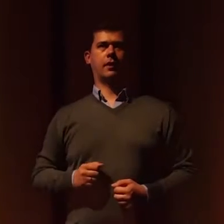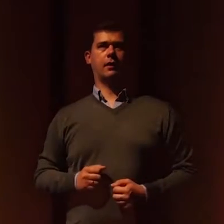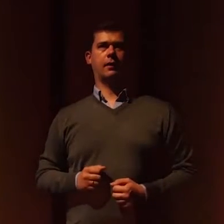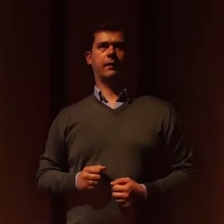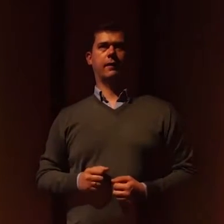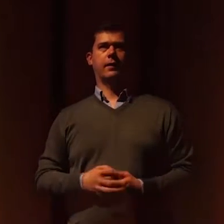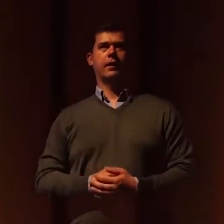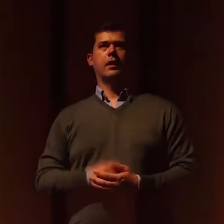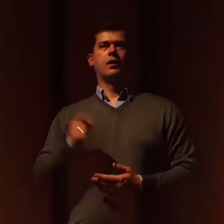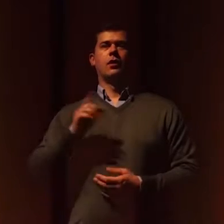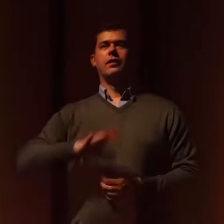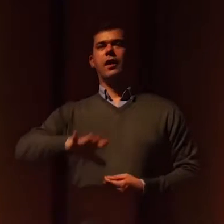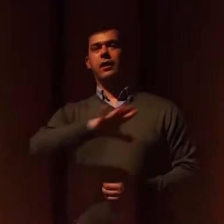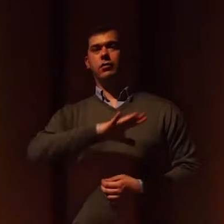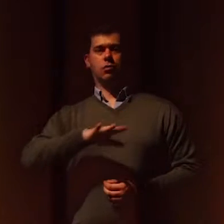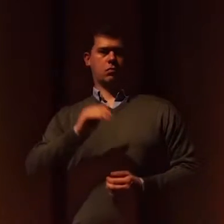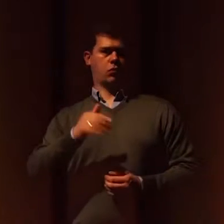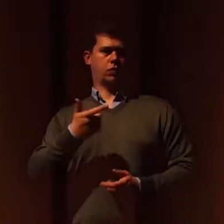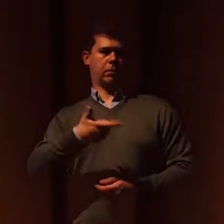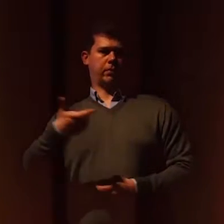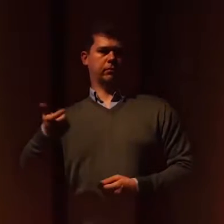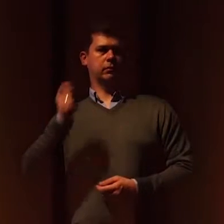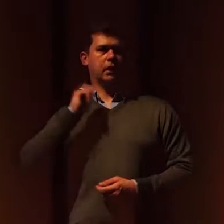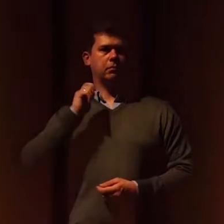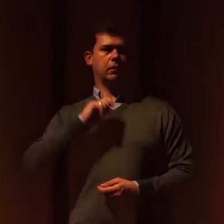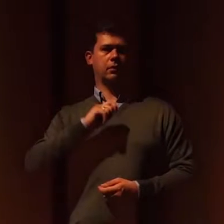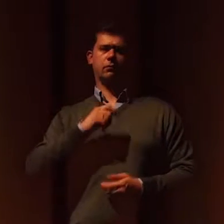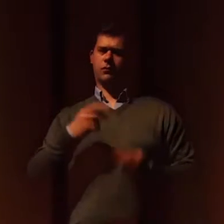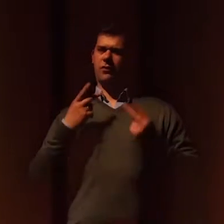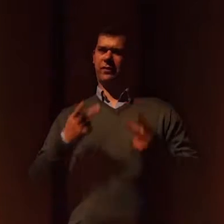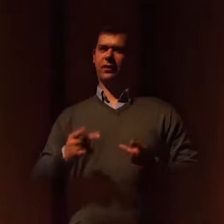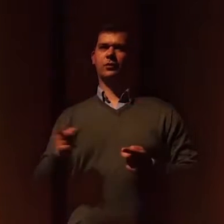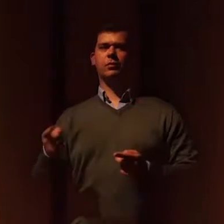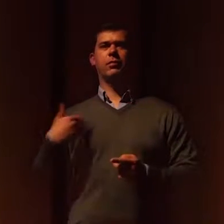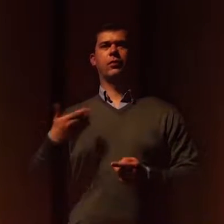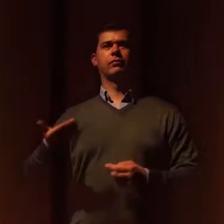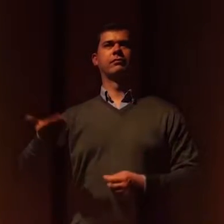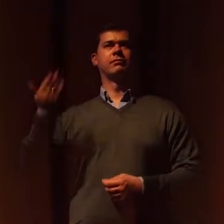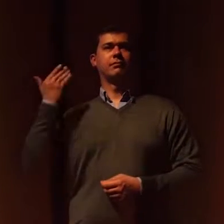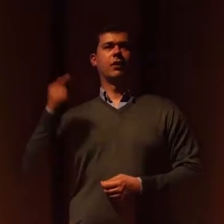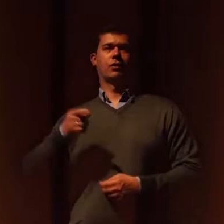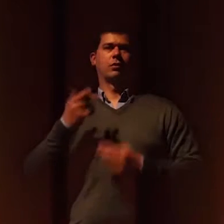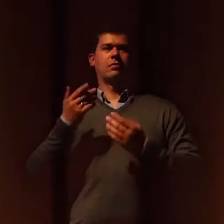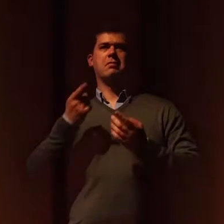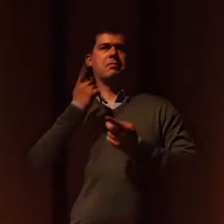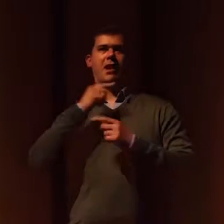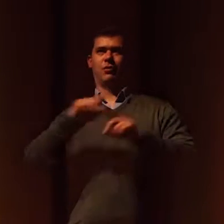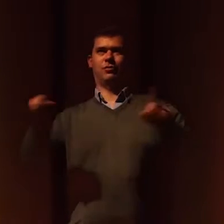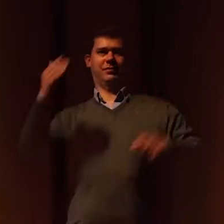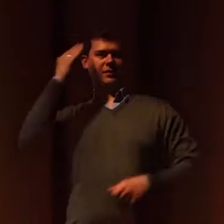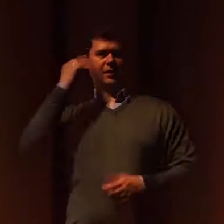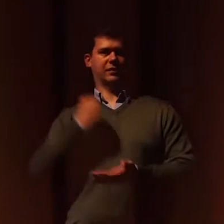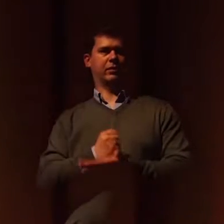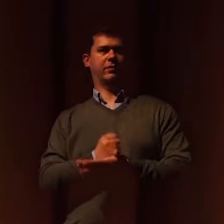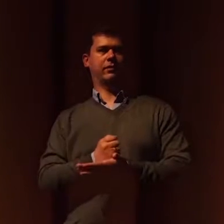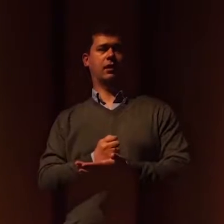Polsce terytorialnie to są rzeczy o których na ogół o takiej przeszłości Romów mało kto wie a myślę